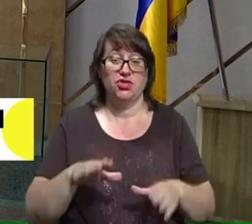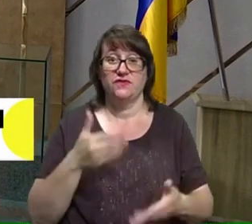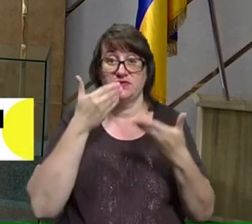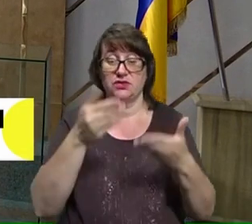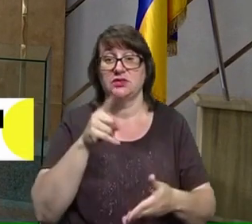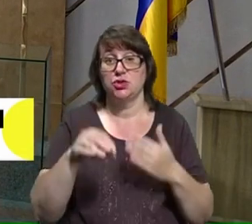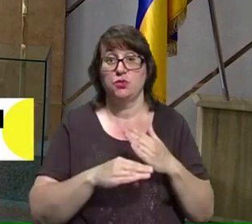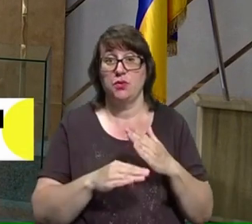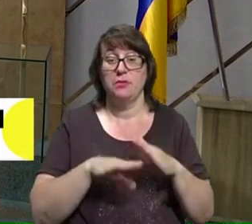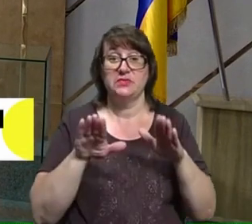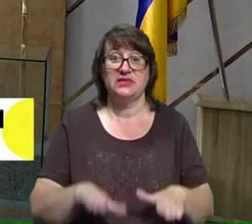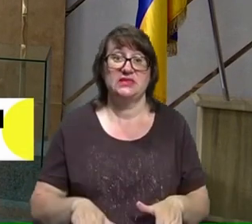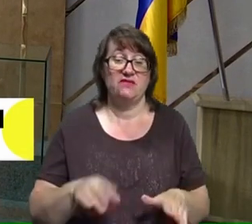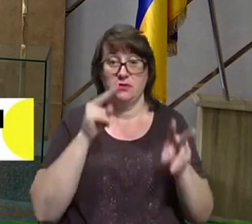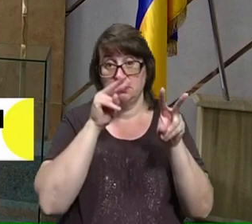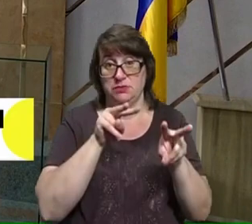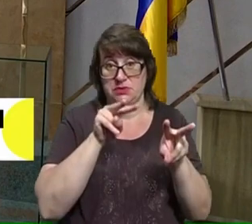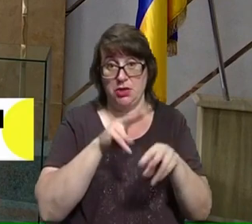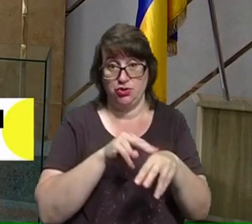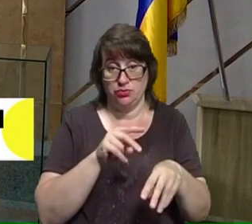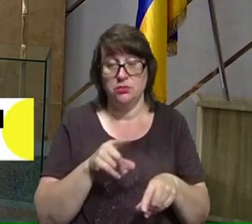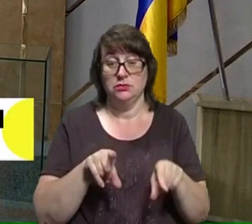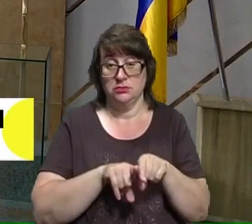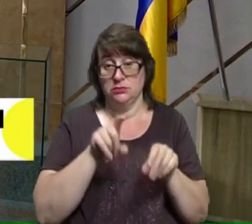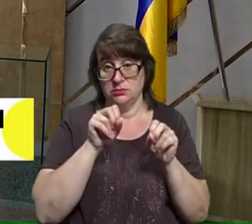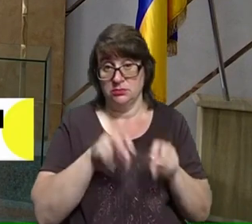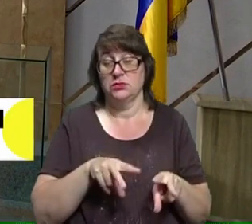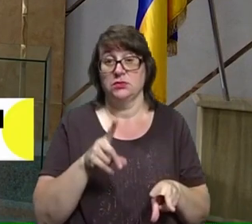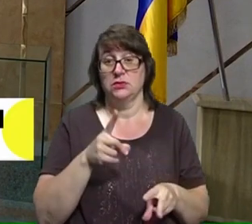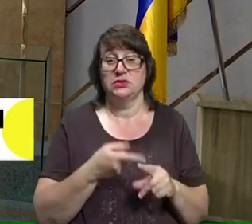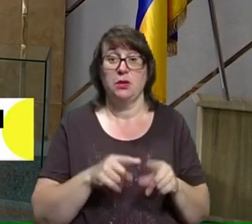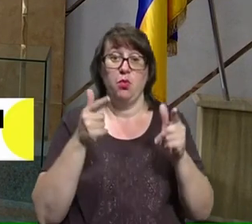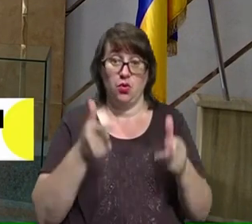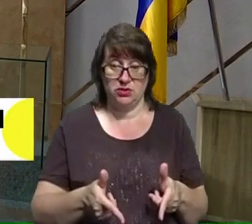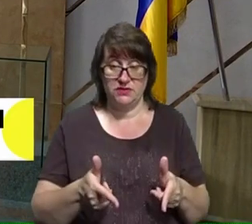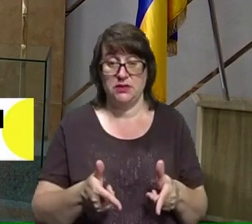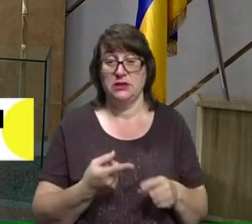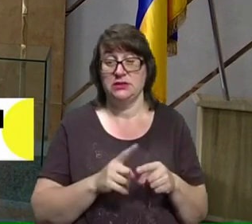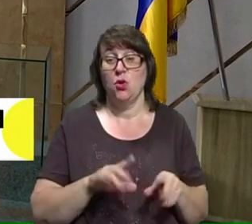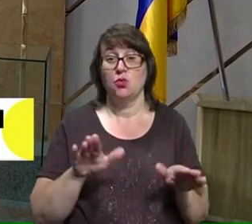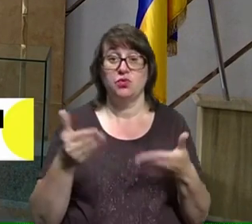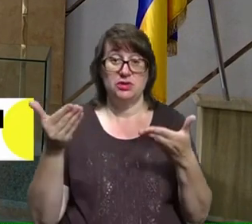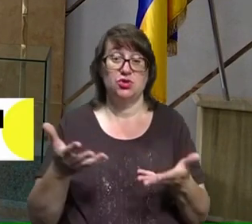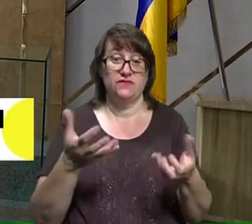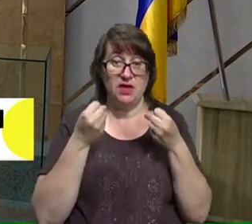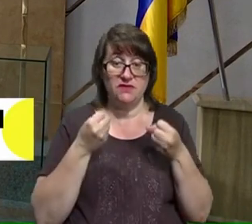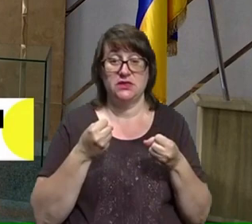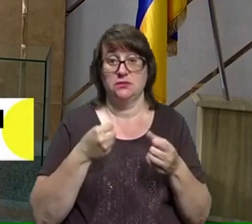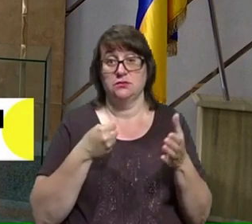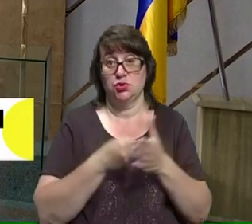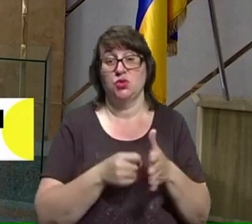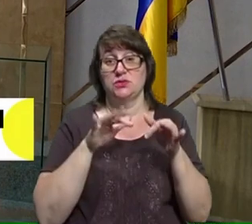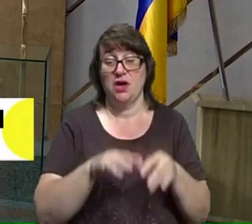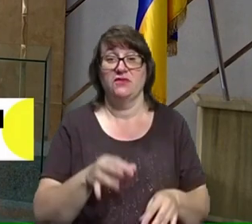місцевого смотрящого. Той погодився, пристав на цю пропозицію та взявся до справи, застосувавши